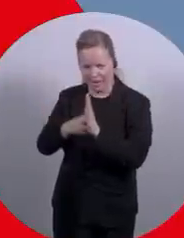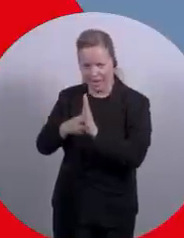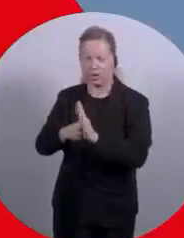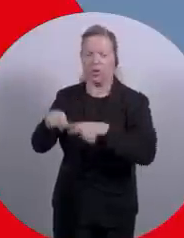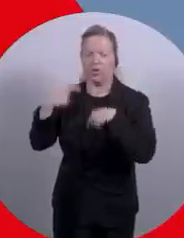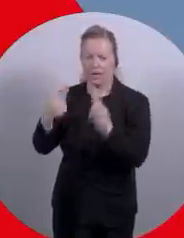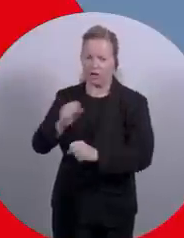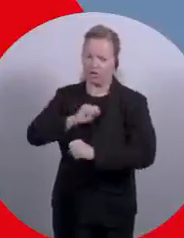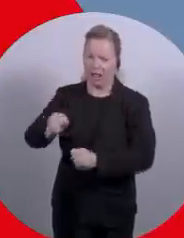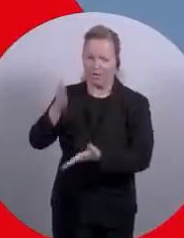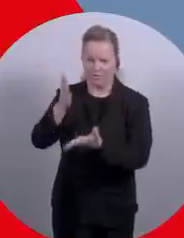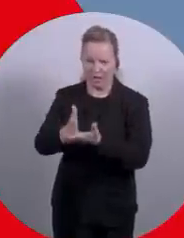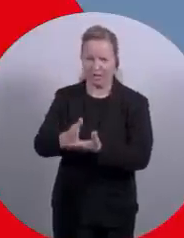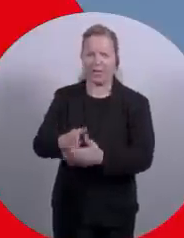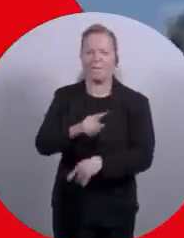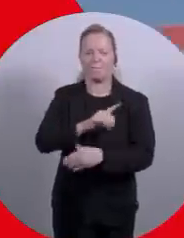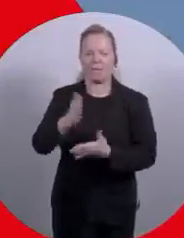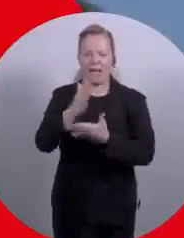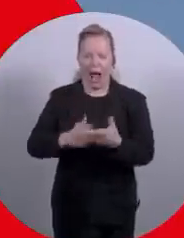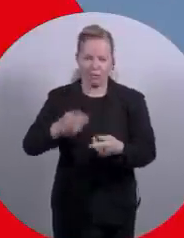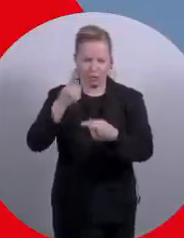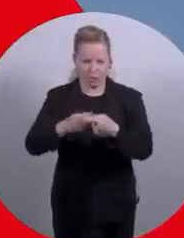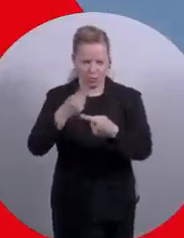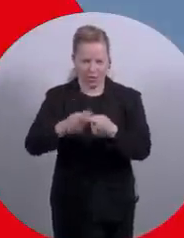Dank bis in einer halben Stunde